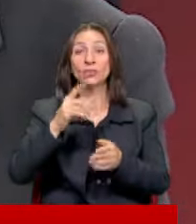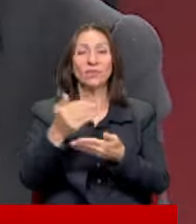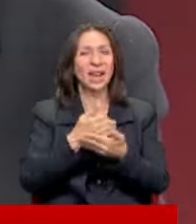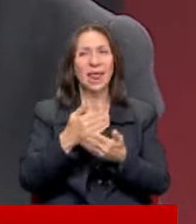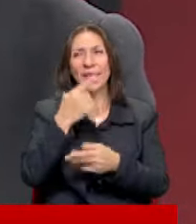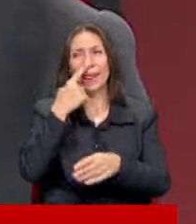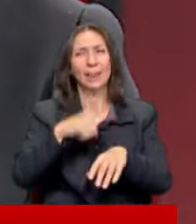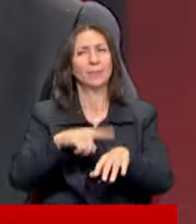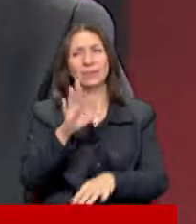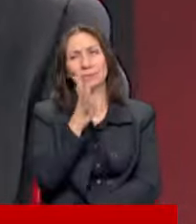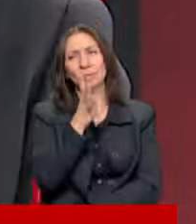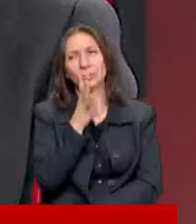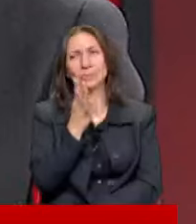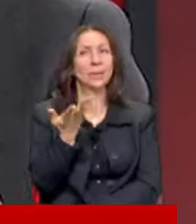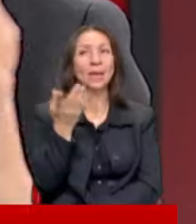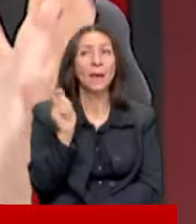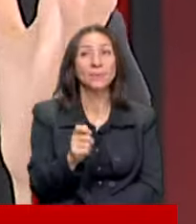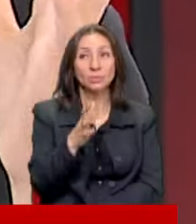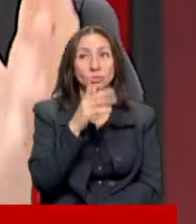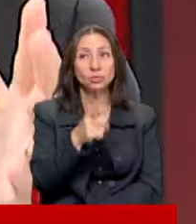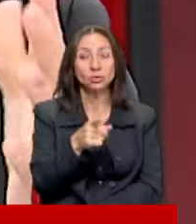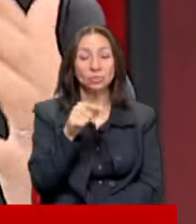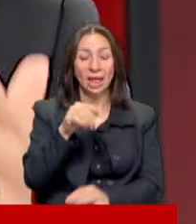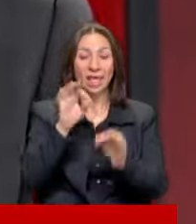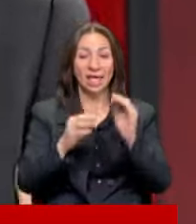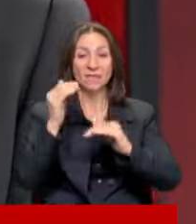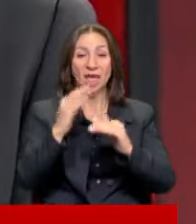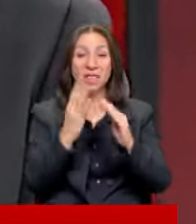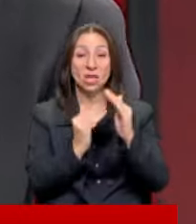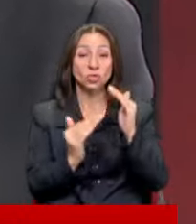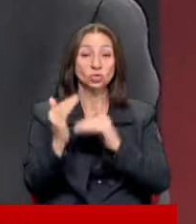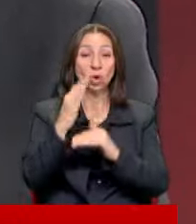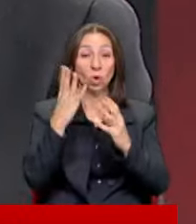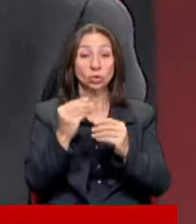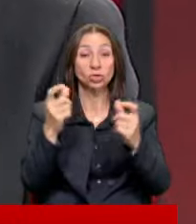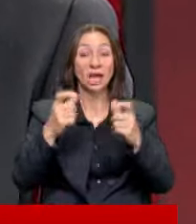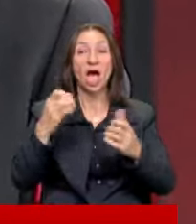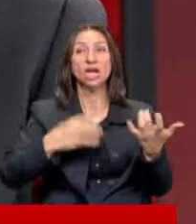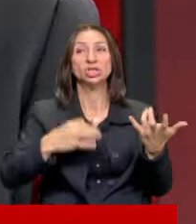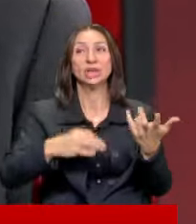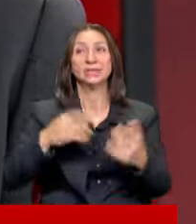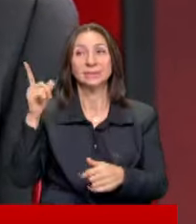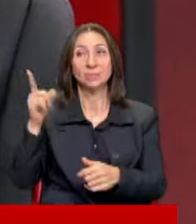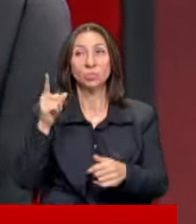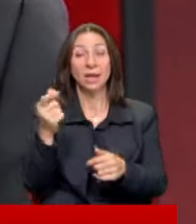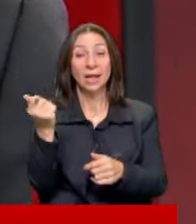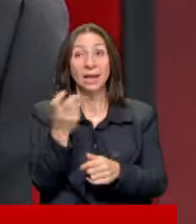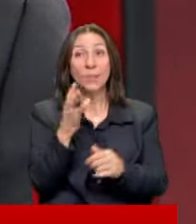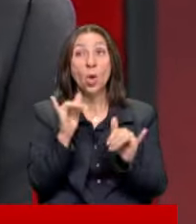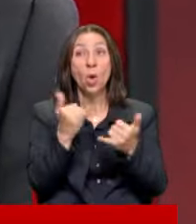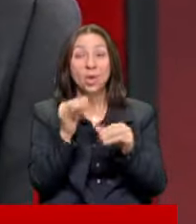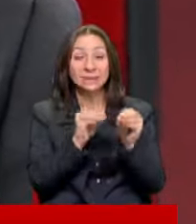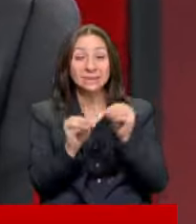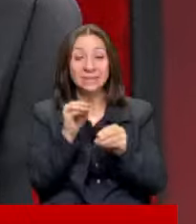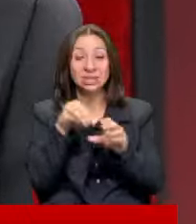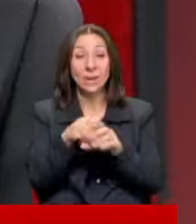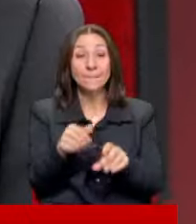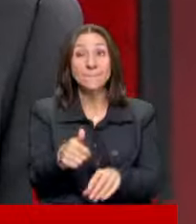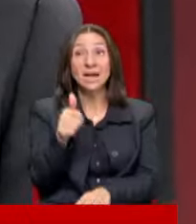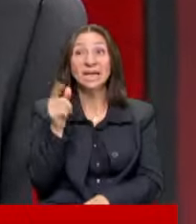inanmadığını biliyoruz ne yaptı bakın bugün Enflasyonun en yüksek olduğu ülke Arjantin bu rakamlarla oynadığı için